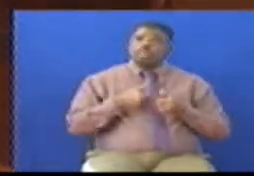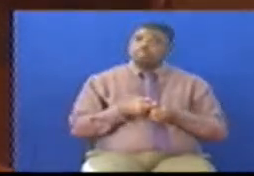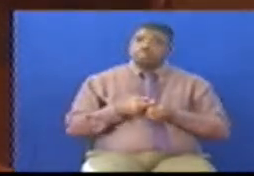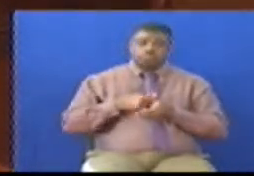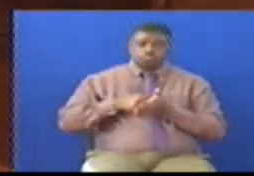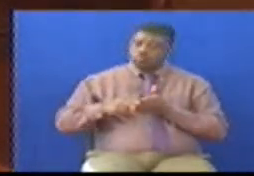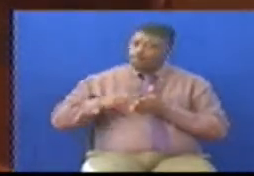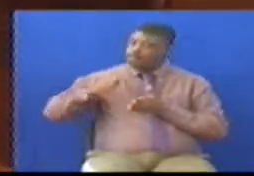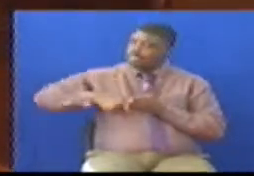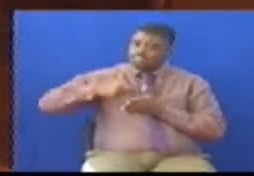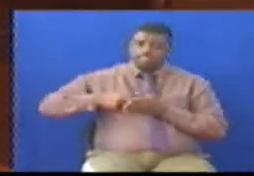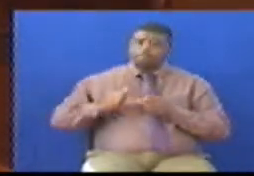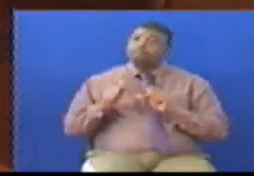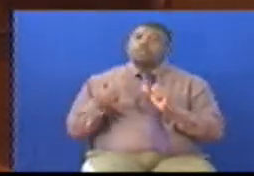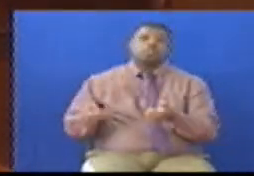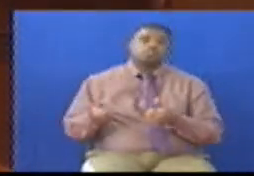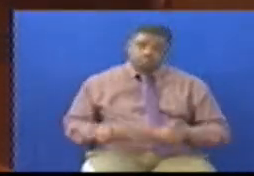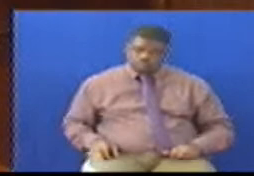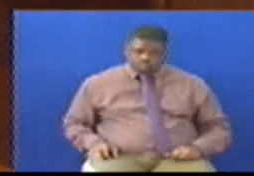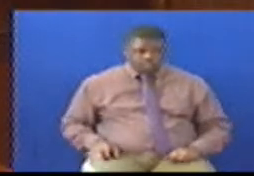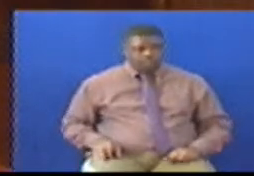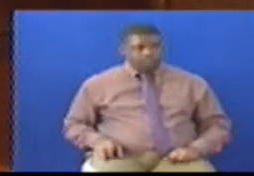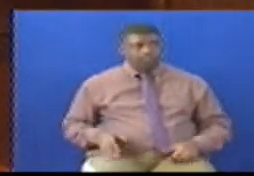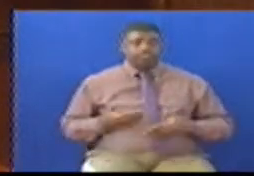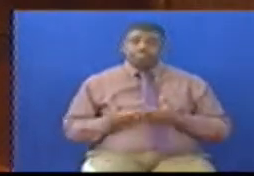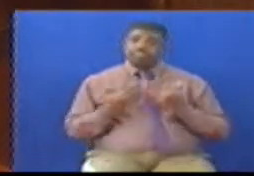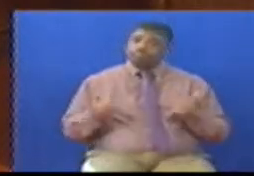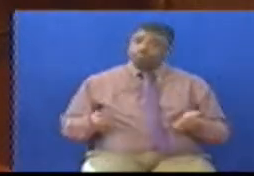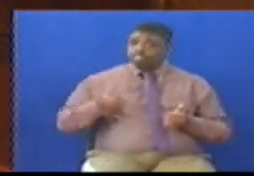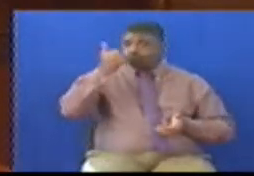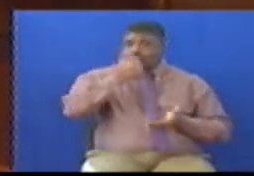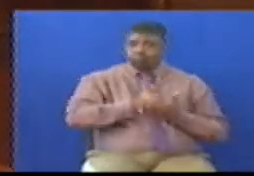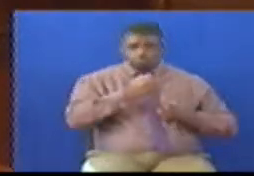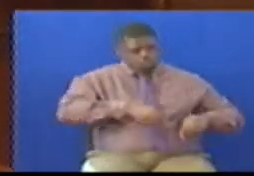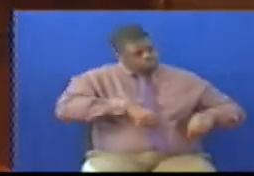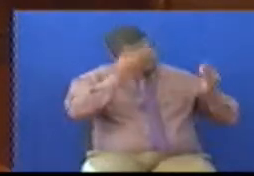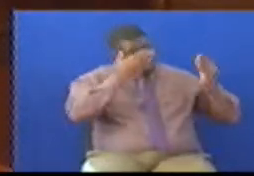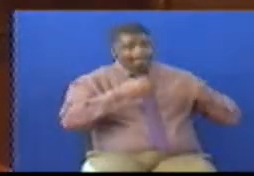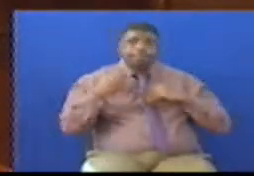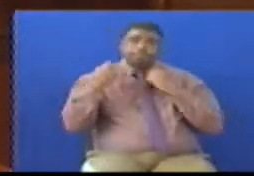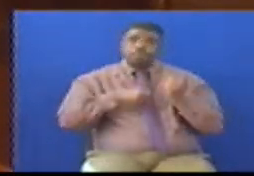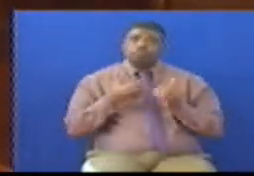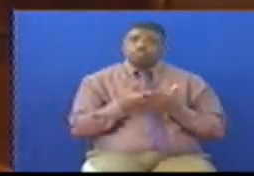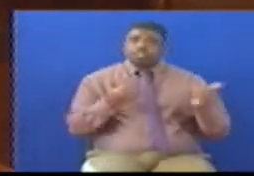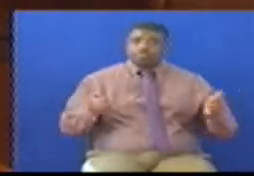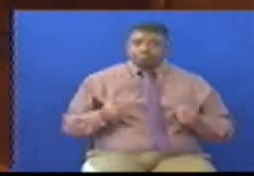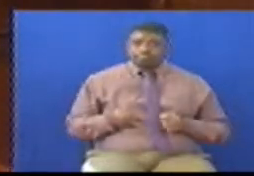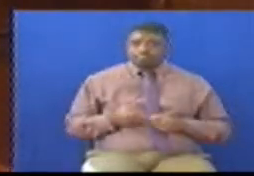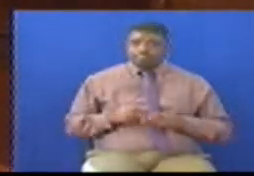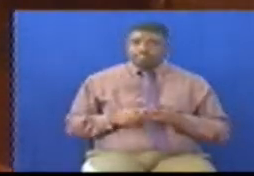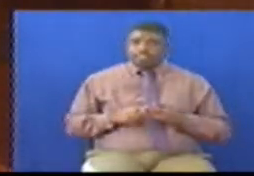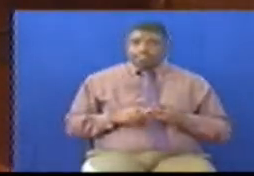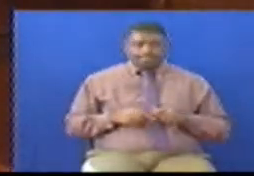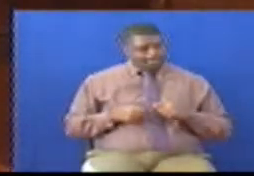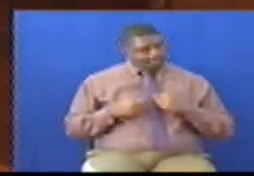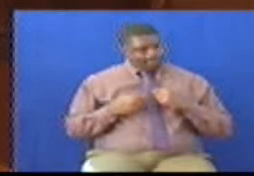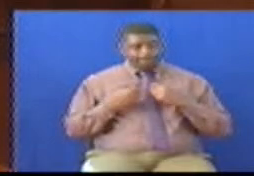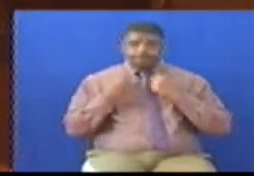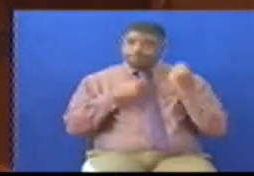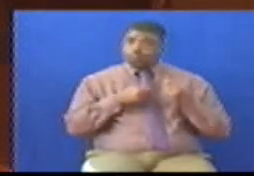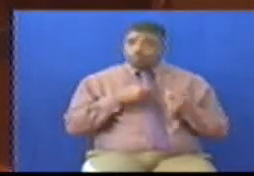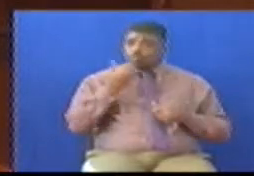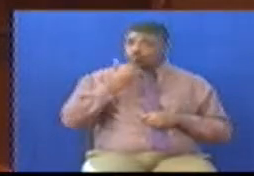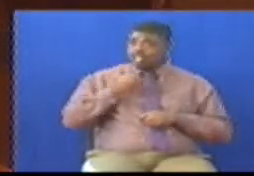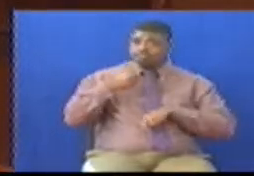hazijanunuliwa. Kwa hiyo kiasi kwamba ndio imesababisha waamue kuuza miwa, kwa sababu miwa ya sukari haiwezi kukaa